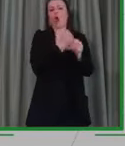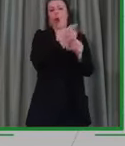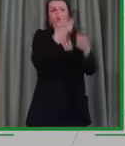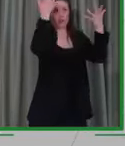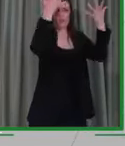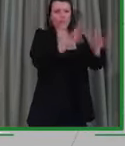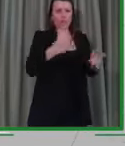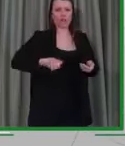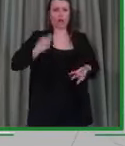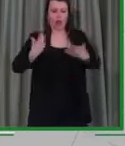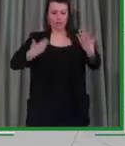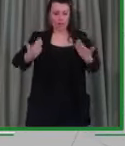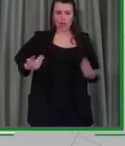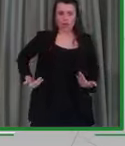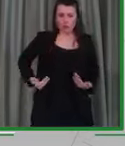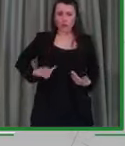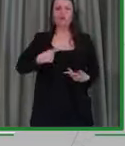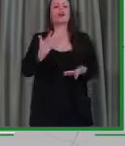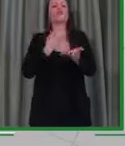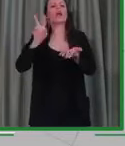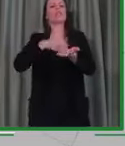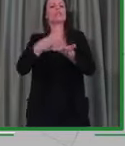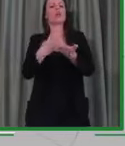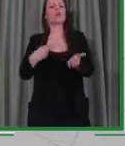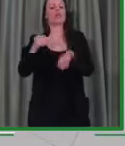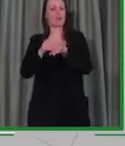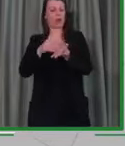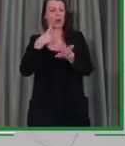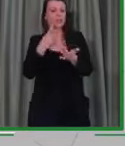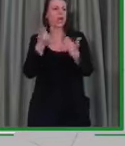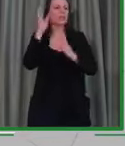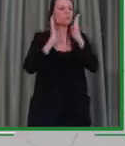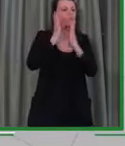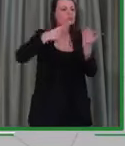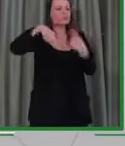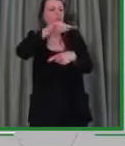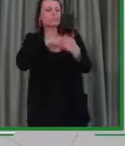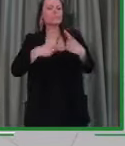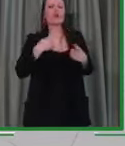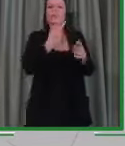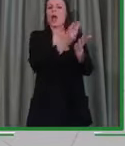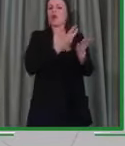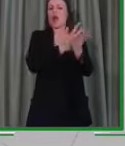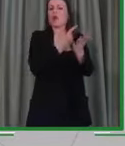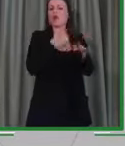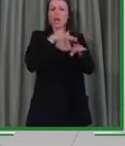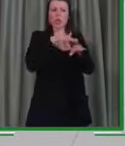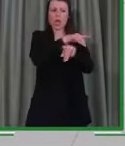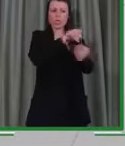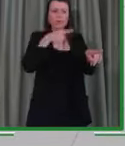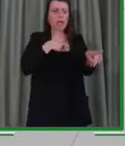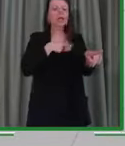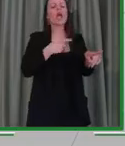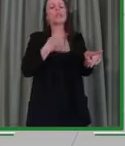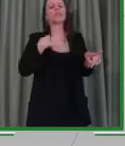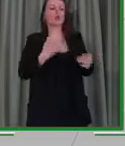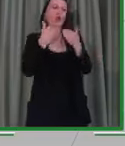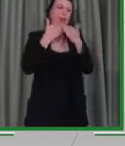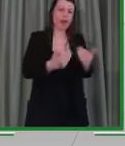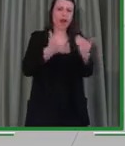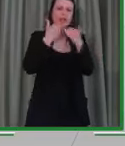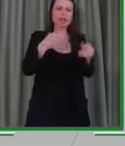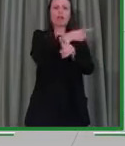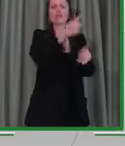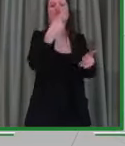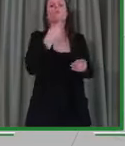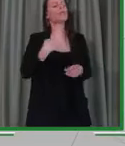abbiamo parlato di questa esperienza gli ho ringraziati loro hanno detto che è il loro dovere che tutto questo di st anche arricchendo una bellissima